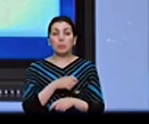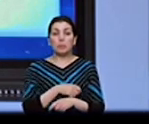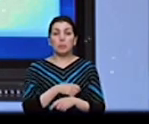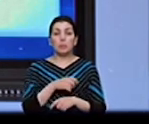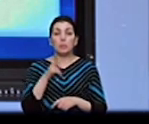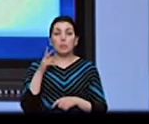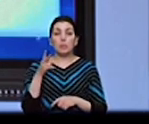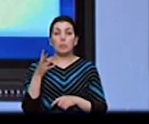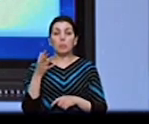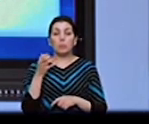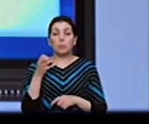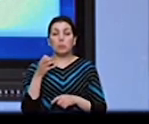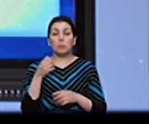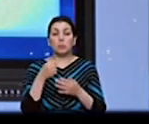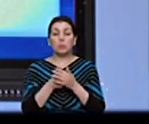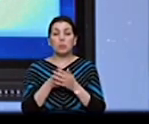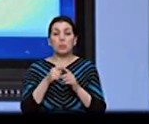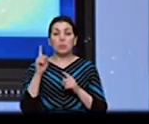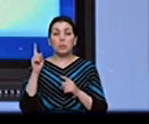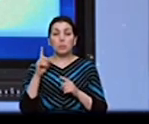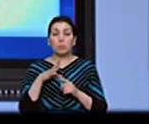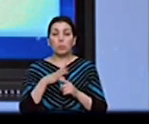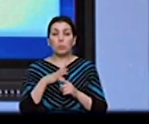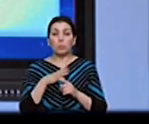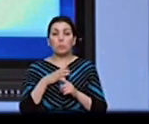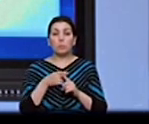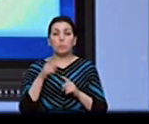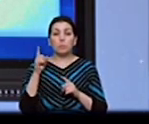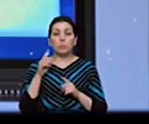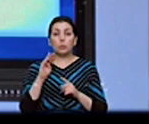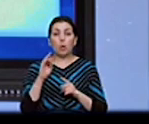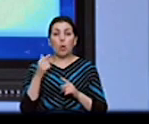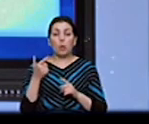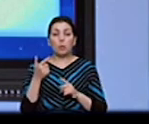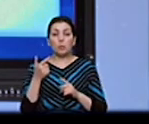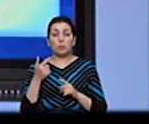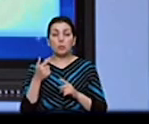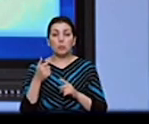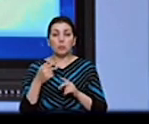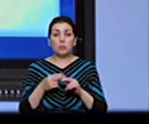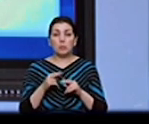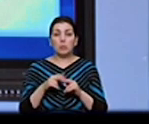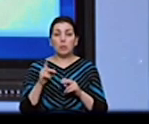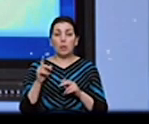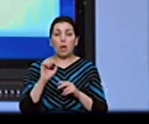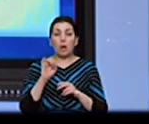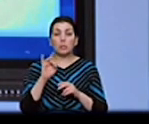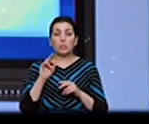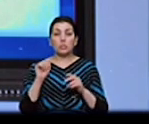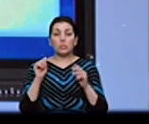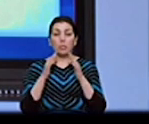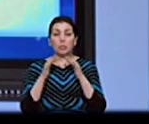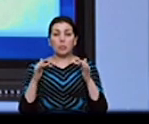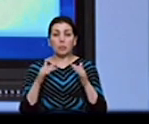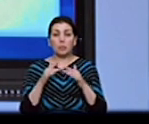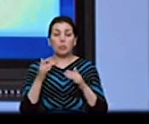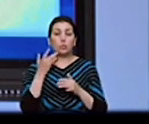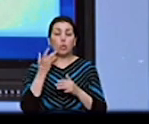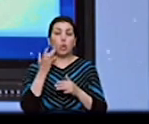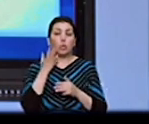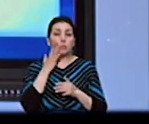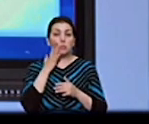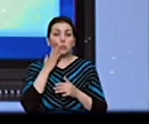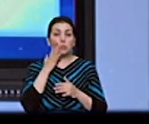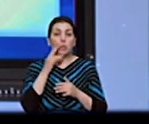metrdan 2500 metrgacha bo'lgan balandlikdagi tog' yonbag'larda archa,